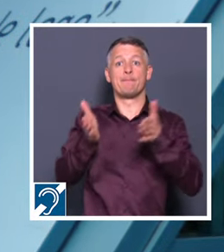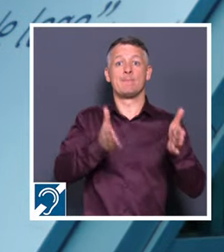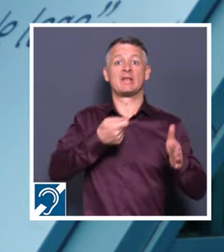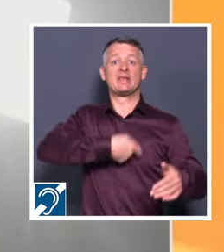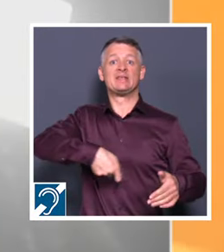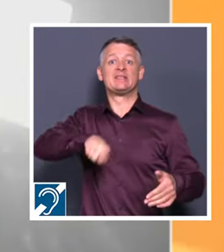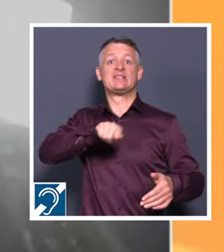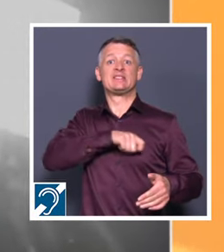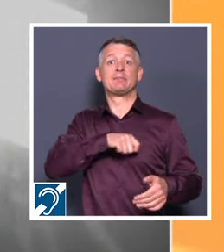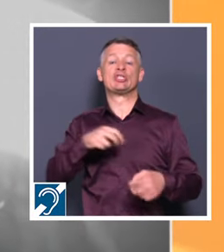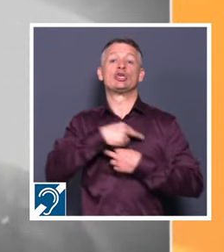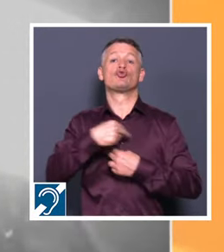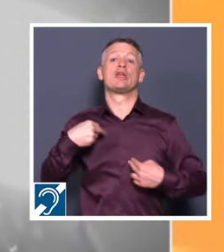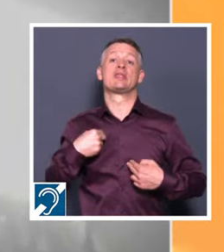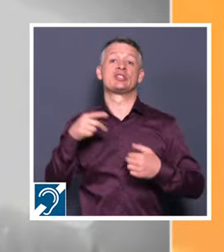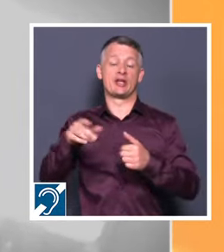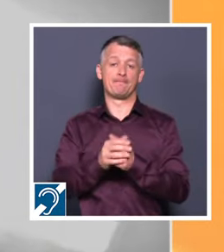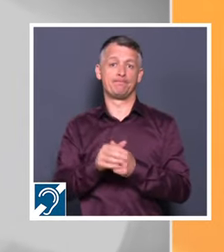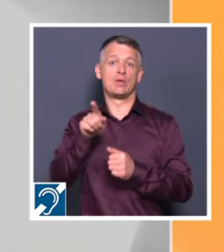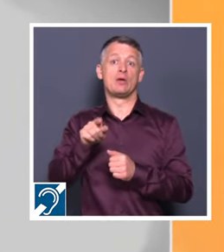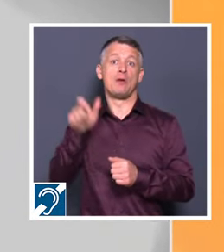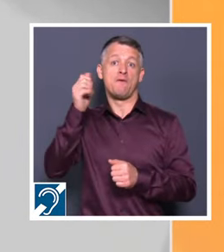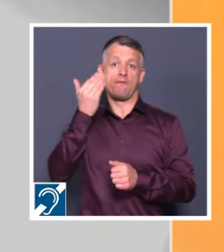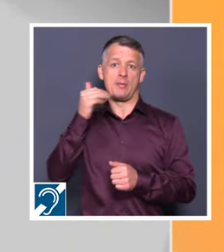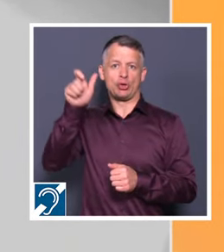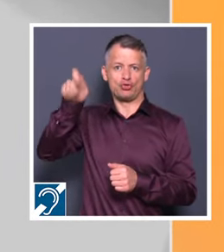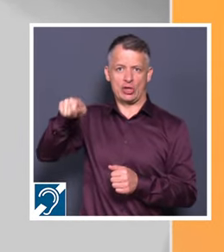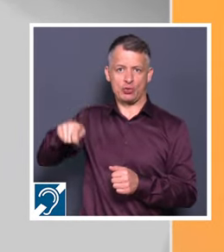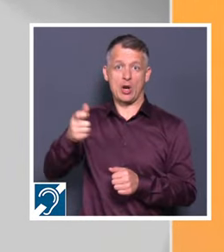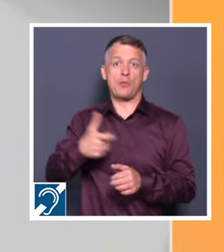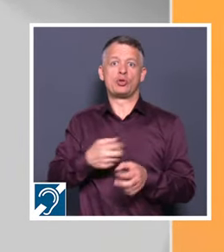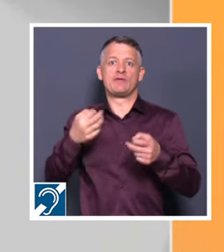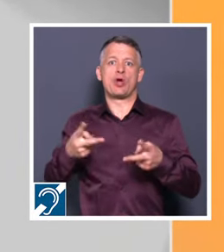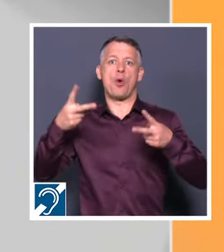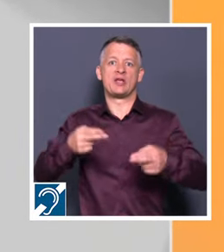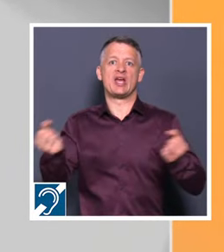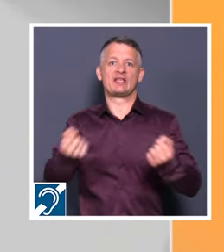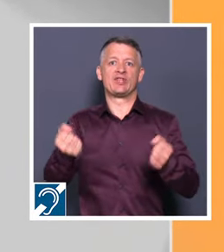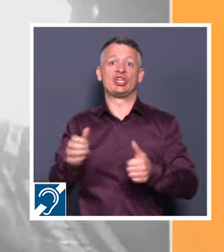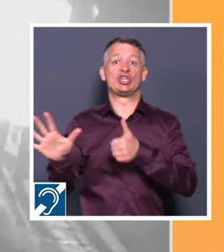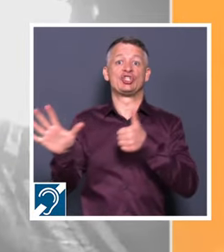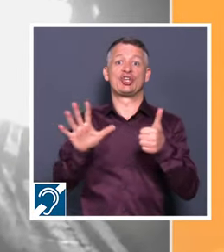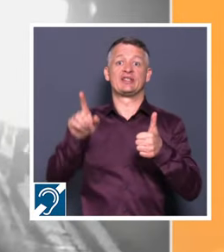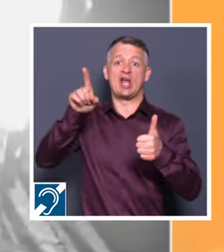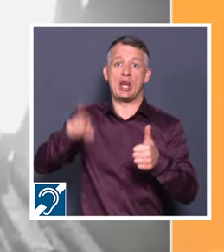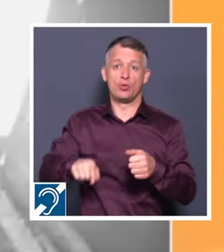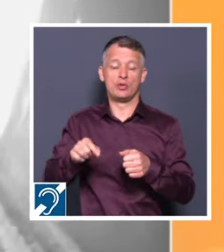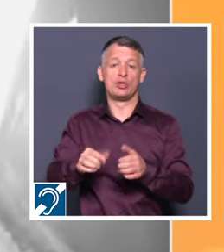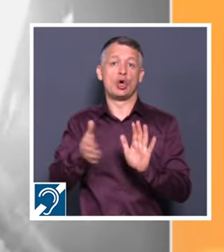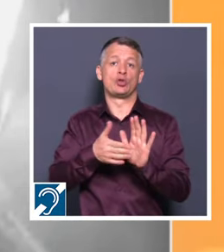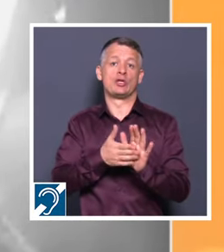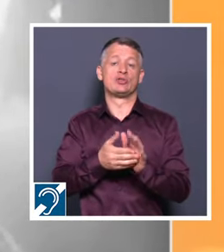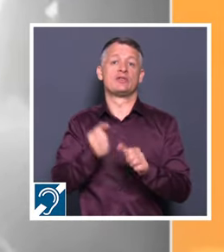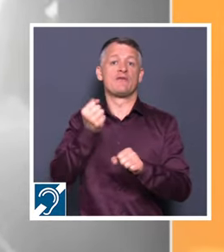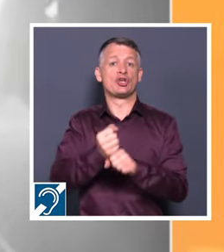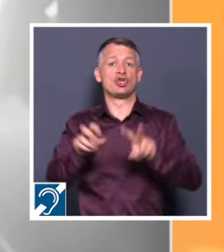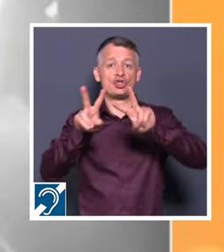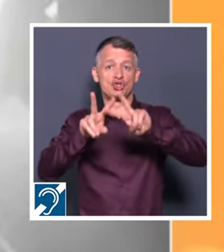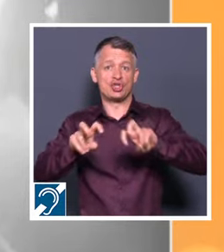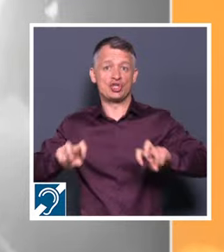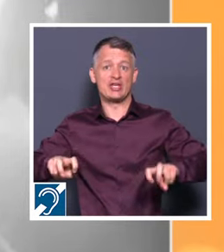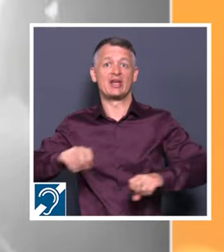Inspecției Judiciare, atunci judecătoarea ar putea fi suspendată din funcție până la 6 luni, în contextul în care este în desfășurare o